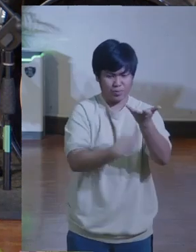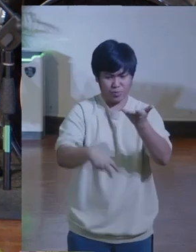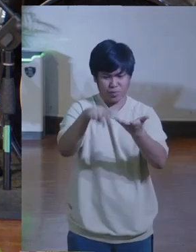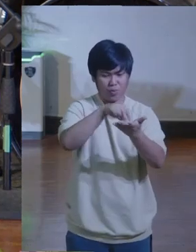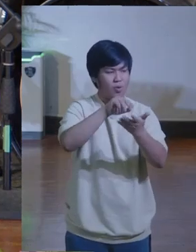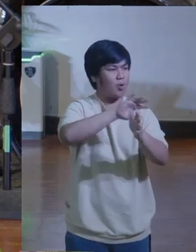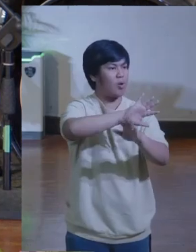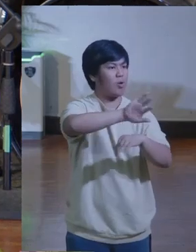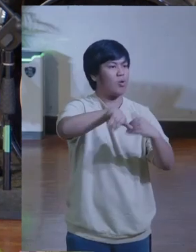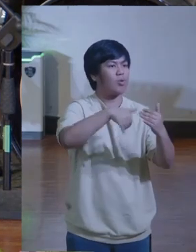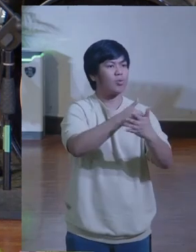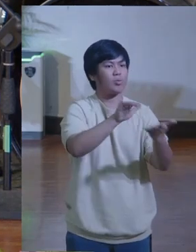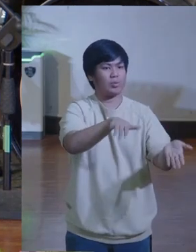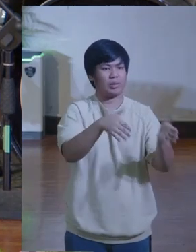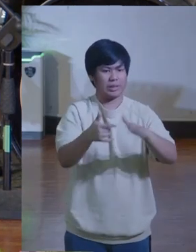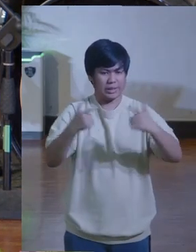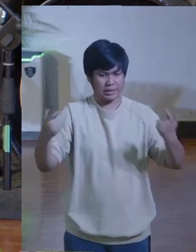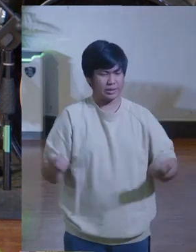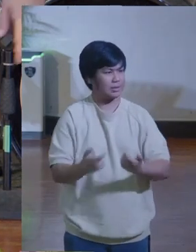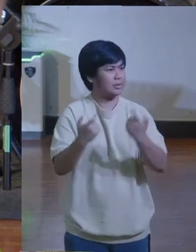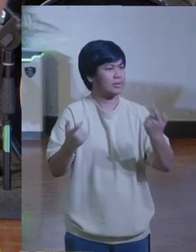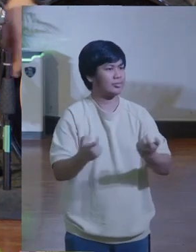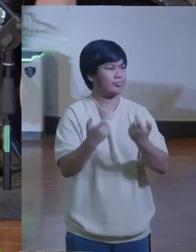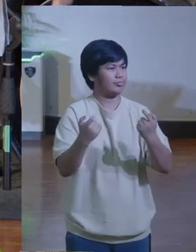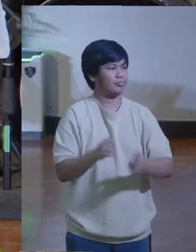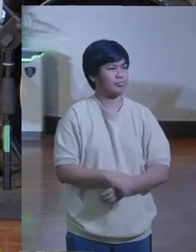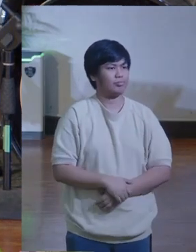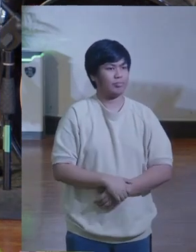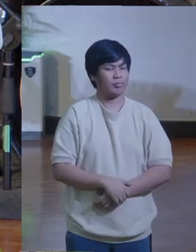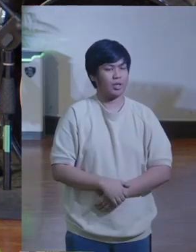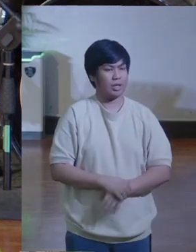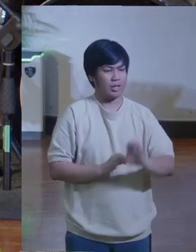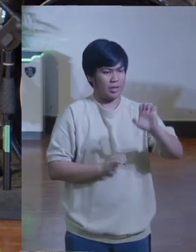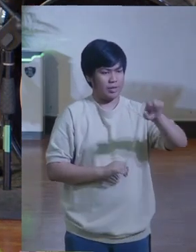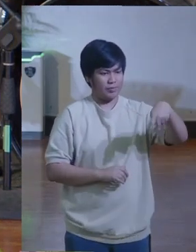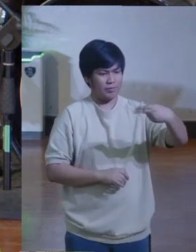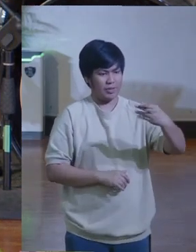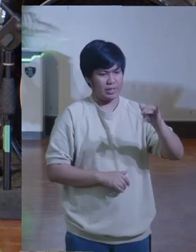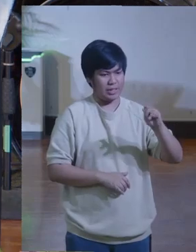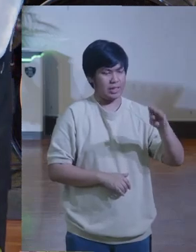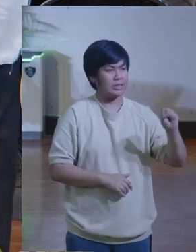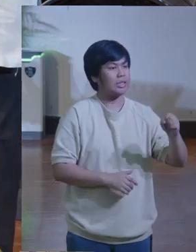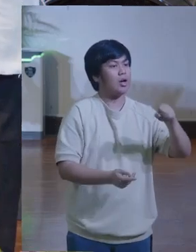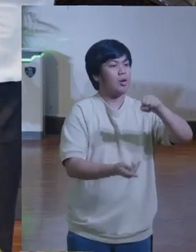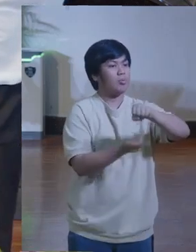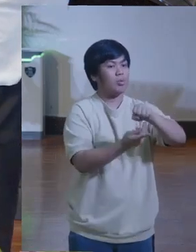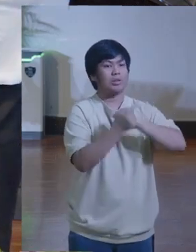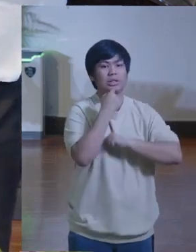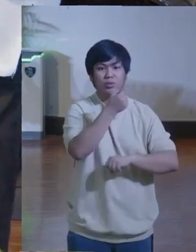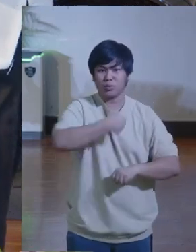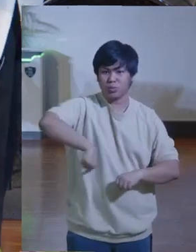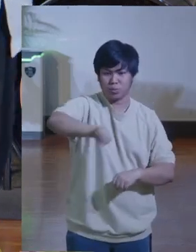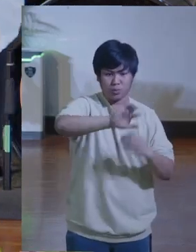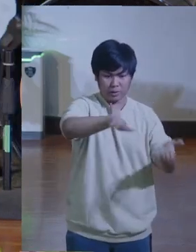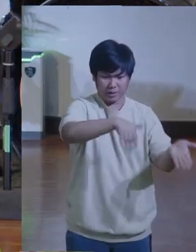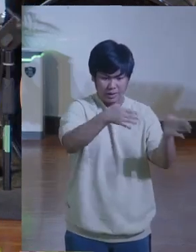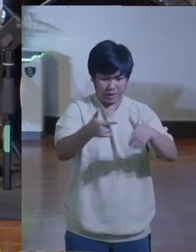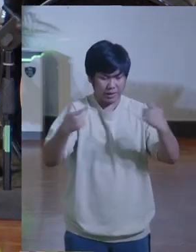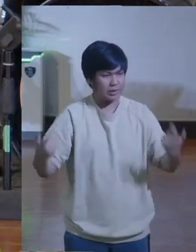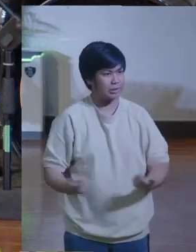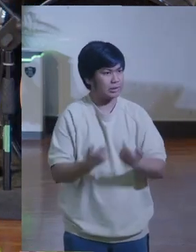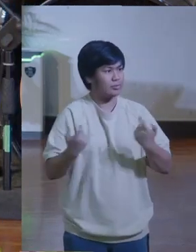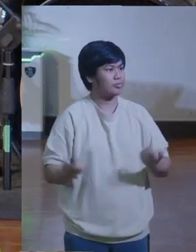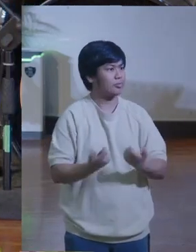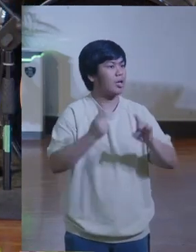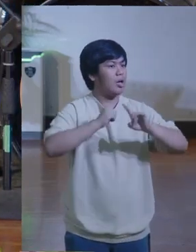sa kasalanan. Anong sabi sa Ephesians 2:1? We are all dead in our trespasses and sins. Pero sa Ephesians 2:4, ang